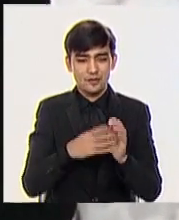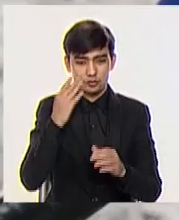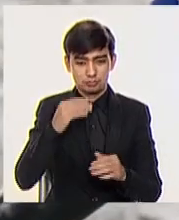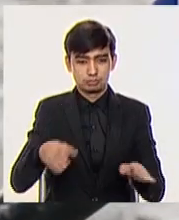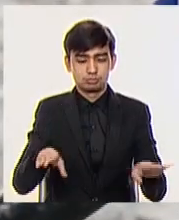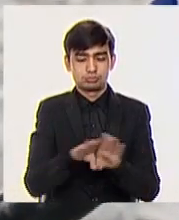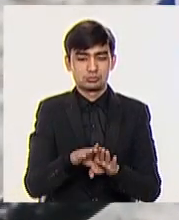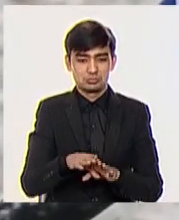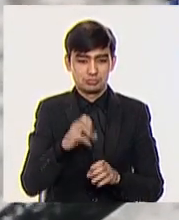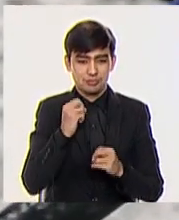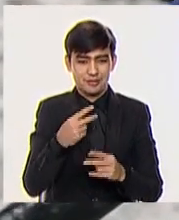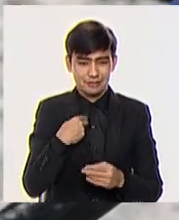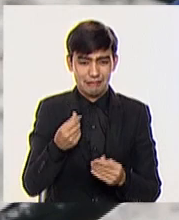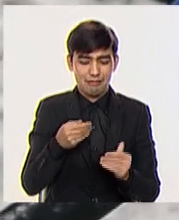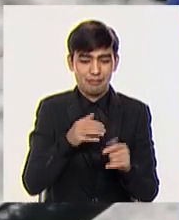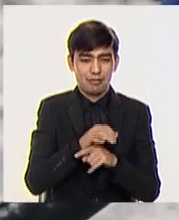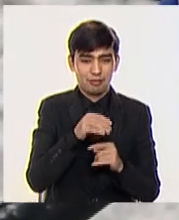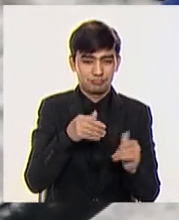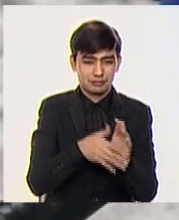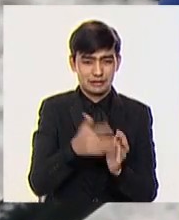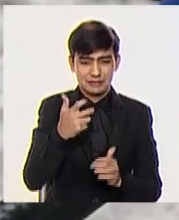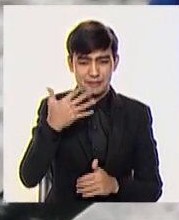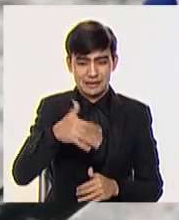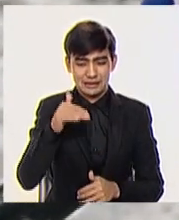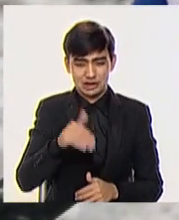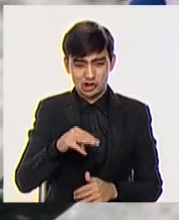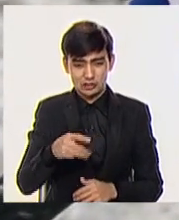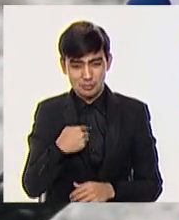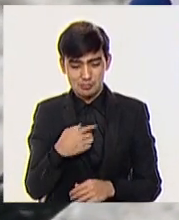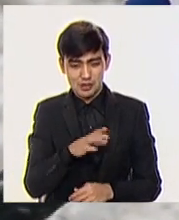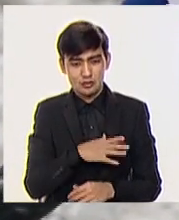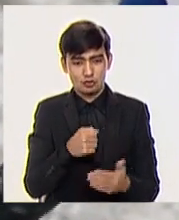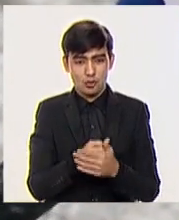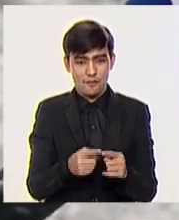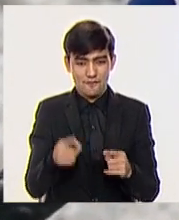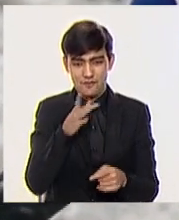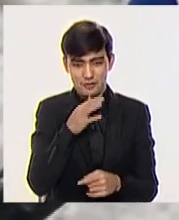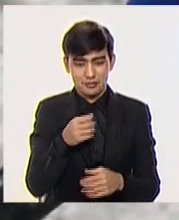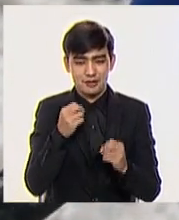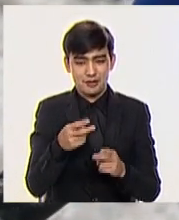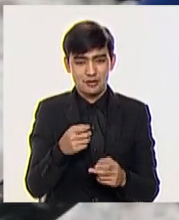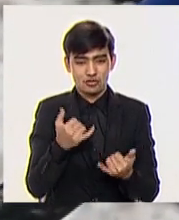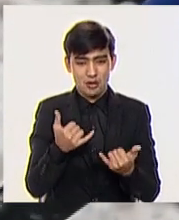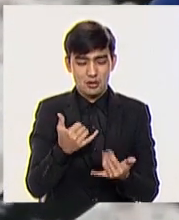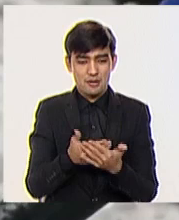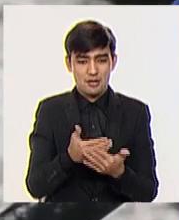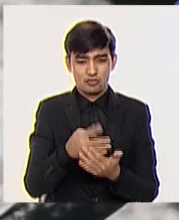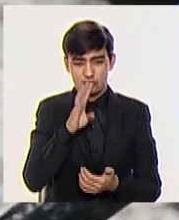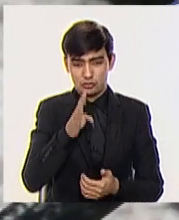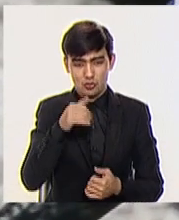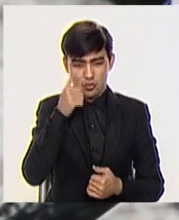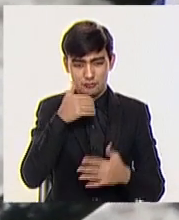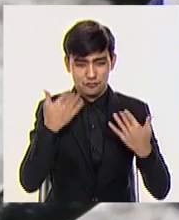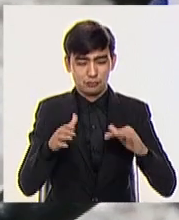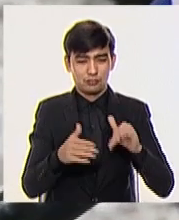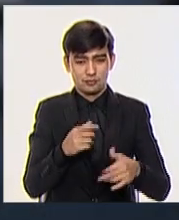қалды. Біз осындай міне ақшамызды салып 350 мың теңгемді. Міне осы әлгінде дейін жүріп, міне қазір міне 4 жылға таяп қалды,